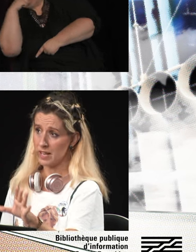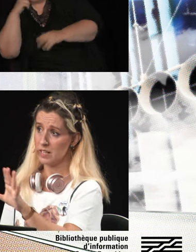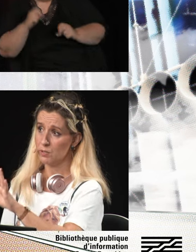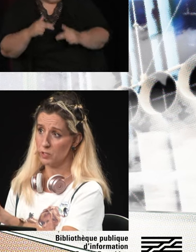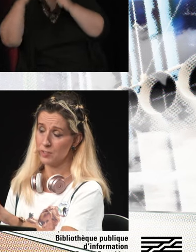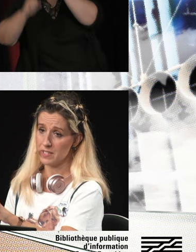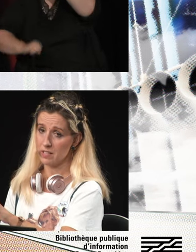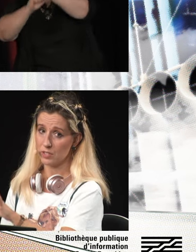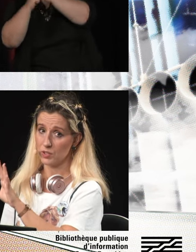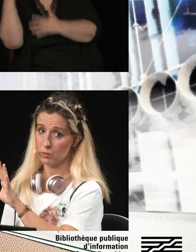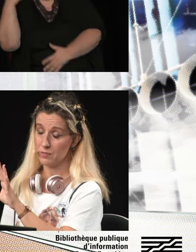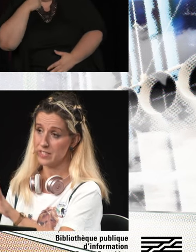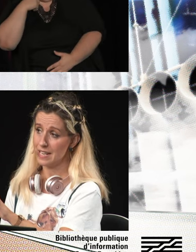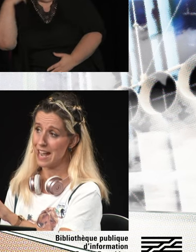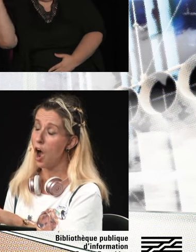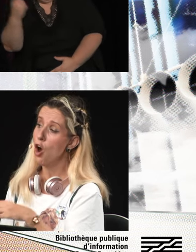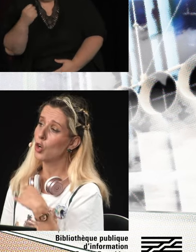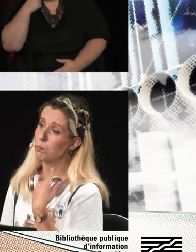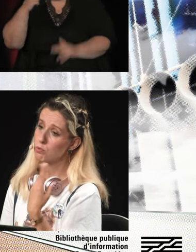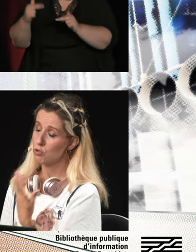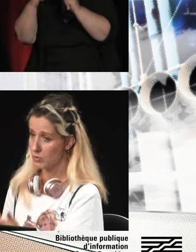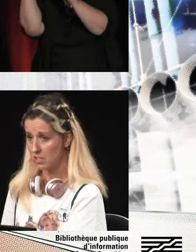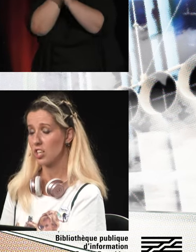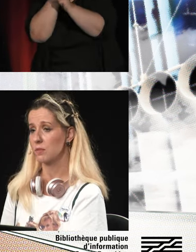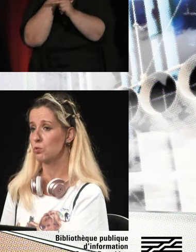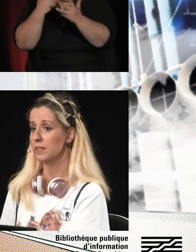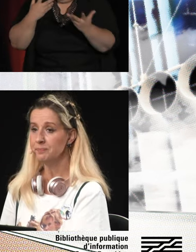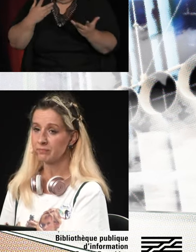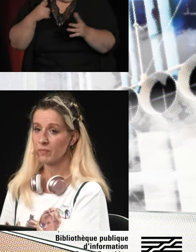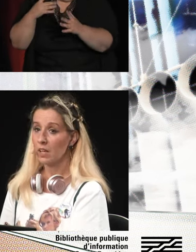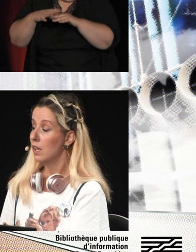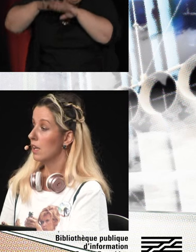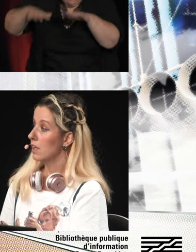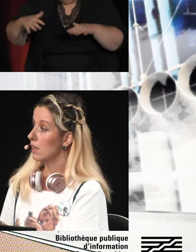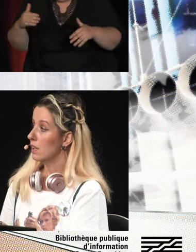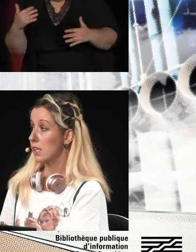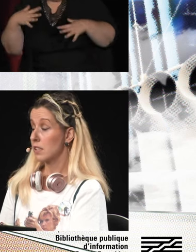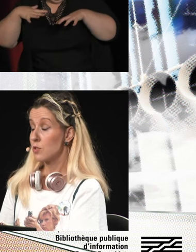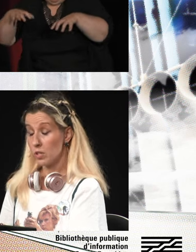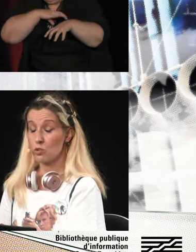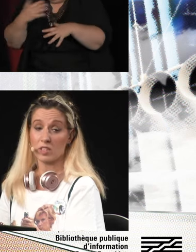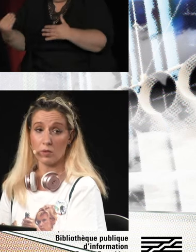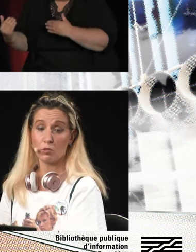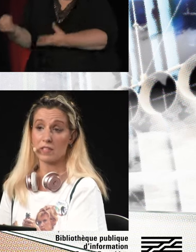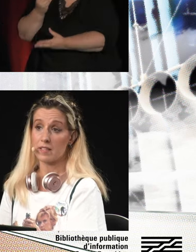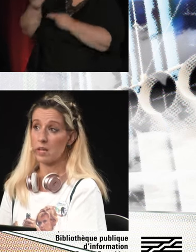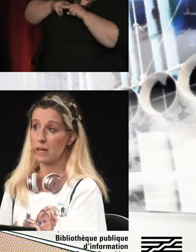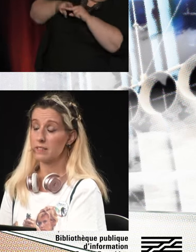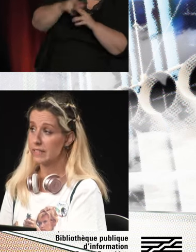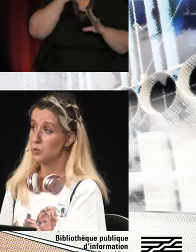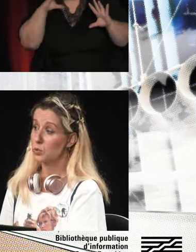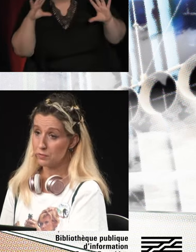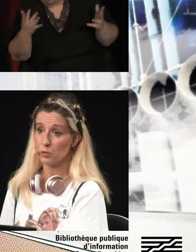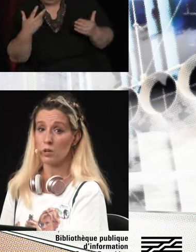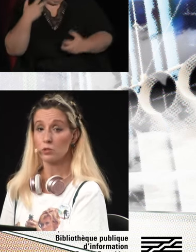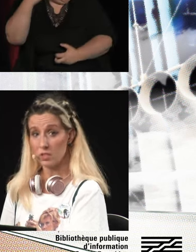niveau moyen et le niveau difficile, c'est qu'en niveau difficile, il y a encore plus de choses qui cherchent à vous tuer. Et quelles sont les choses qui veulent tuer Tintin? Bah,